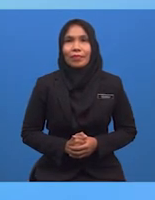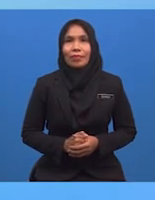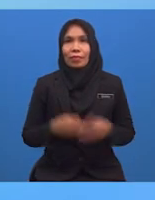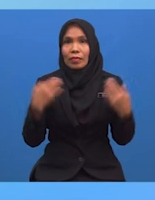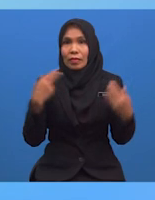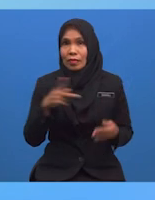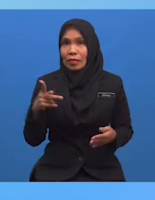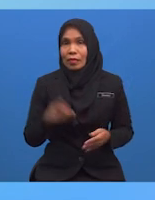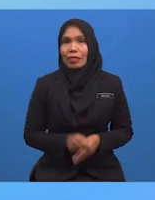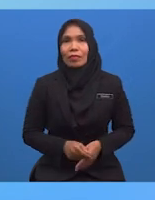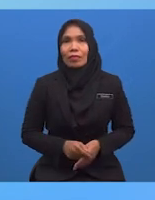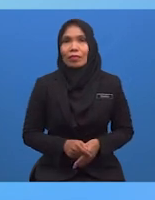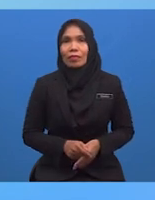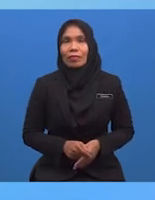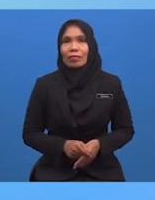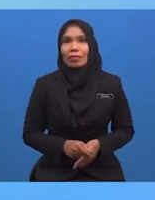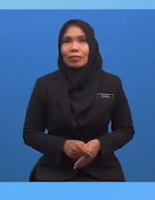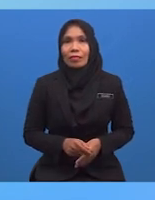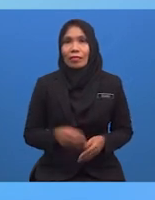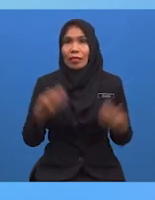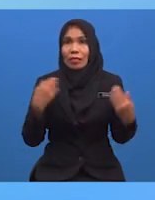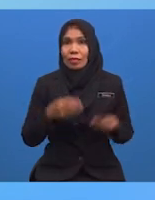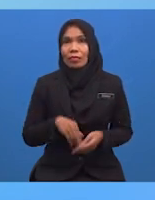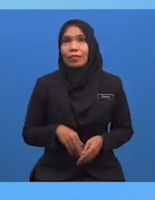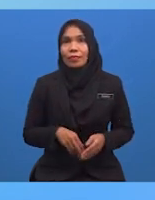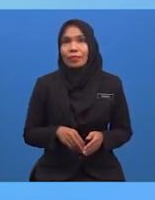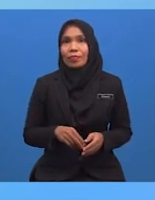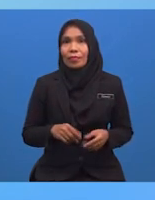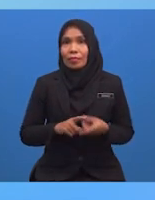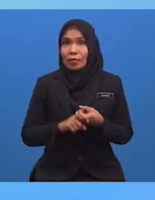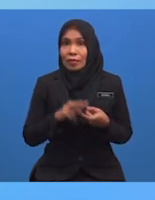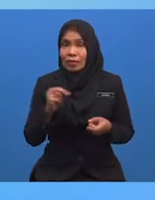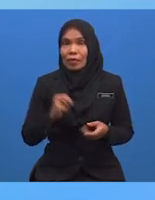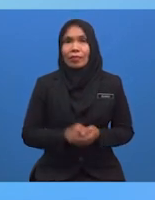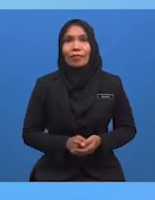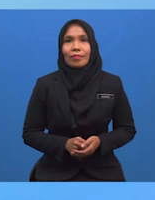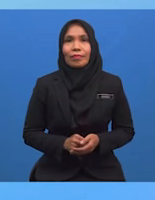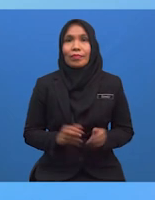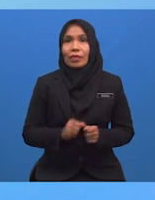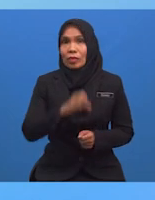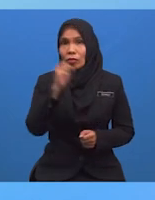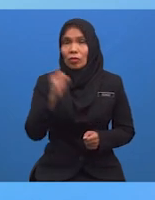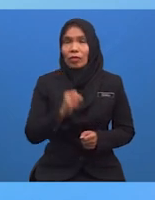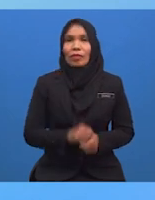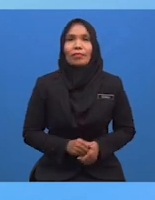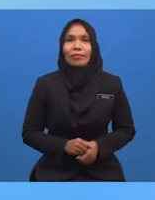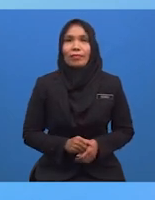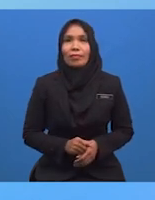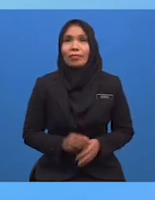matematik? Cuba pelajar-pelajar fikirkan di mana anda pernah melihat atau mendengar